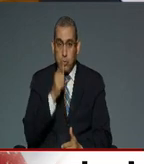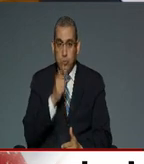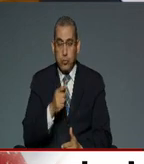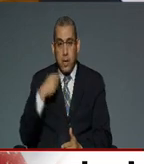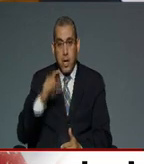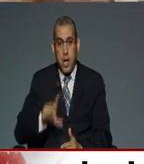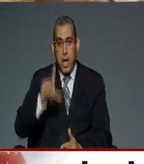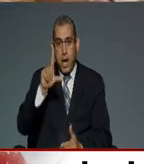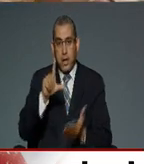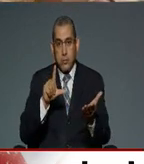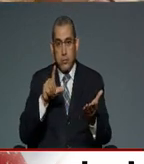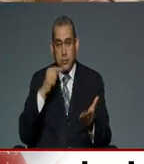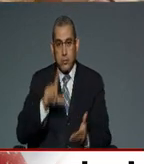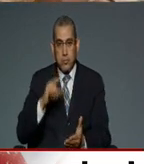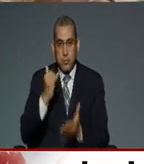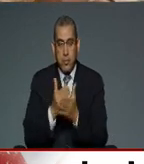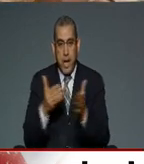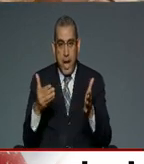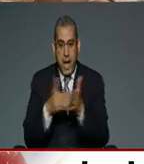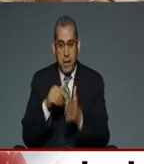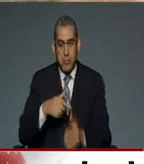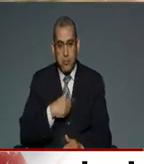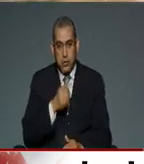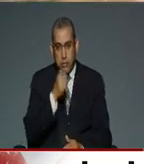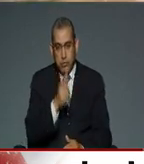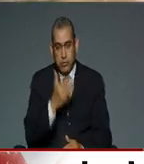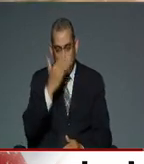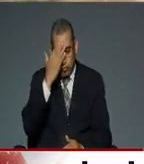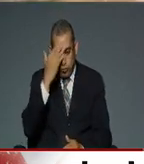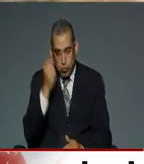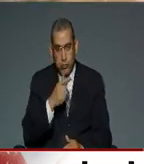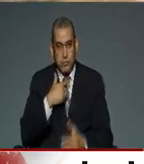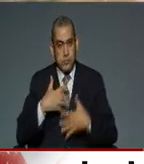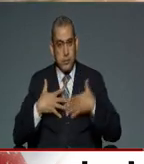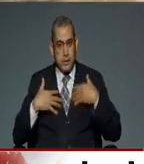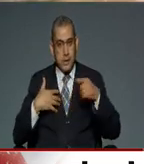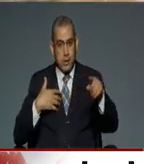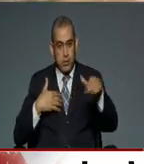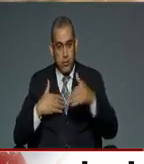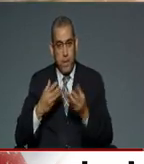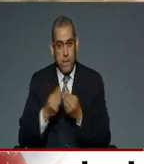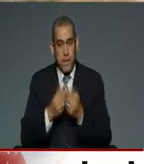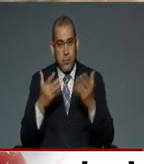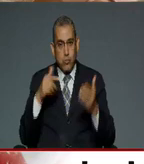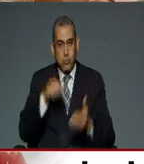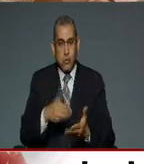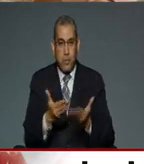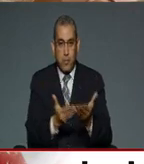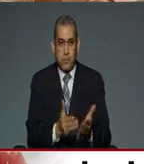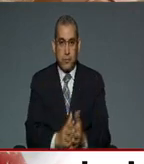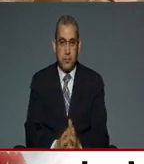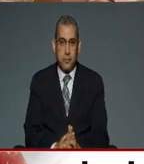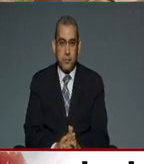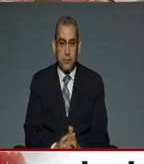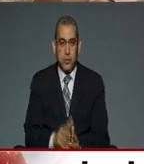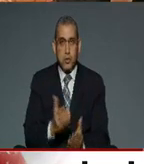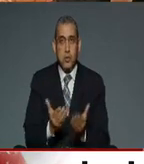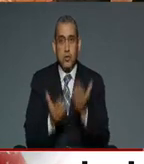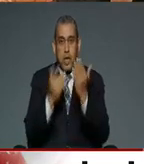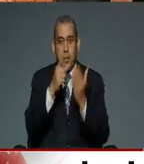الرئيس ختاما اود ان اعرب مجددا عن سعادتي باستقبالكم في بلادنا وتمنيه